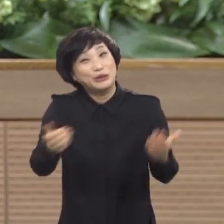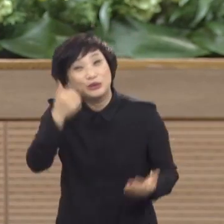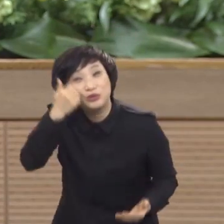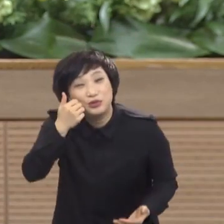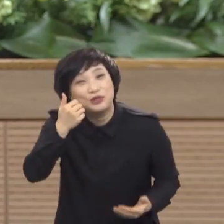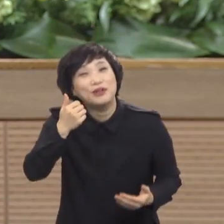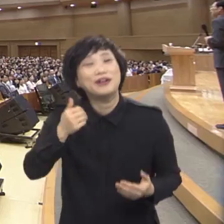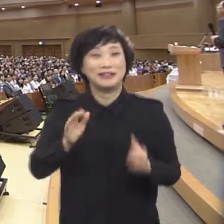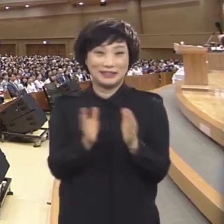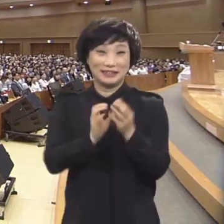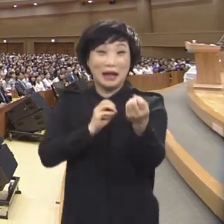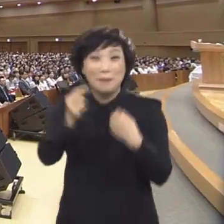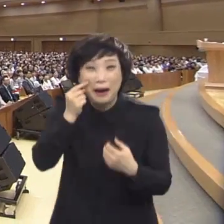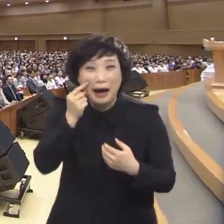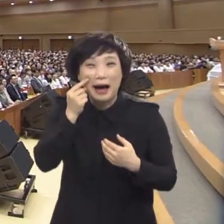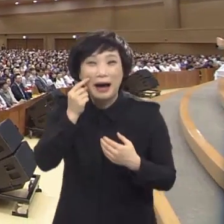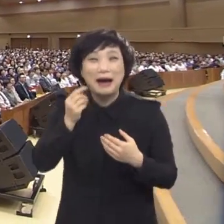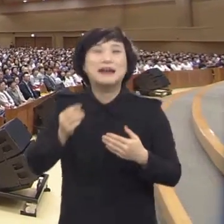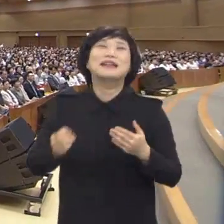나타나셨나? 시작.